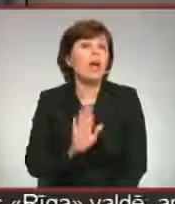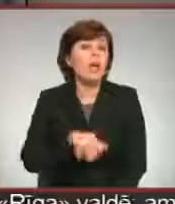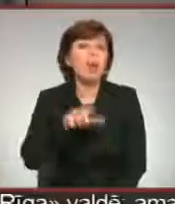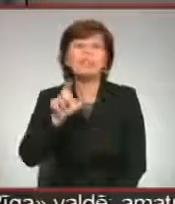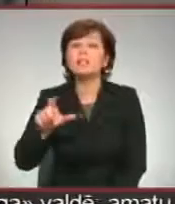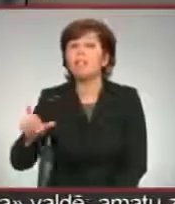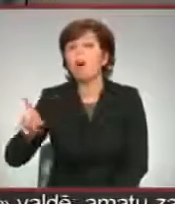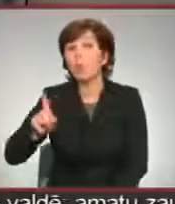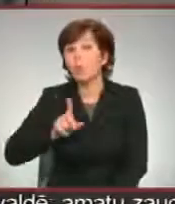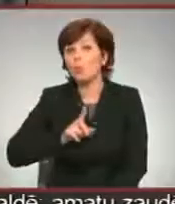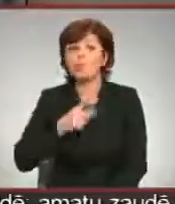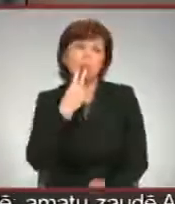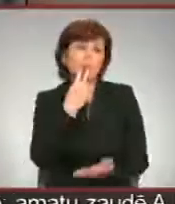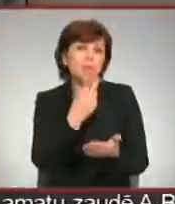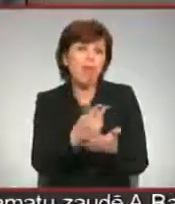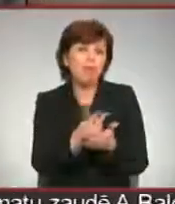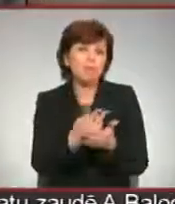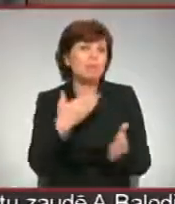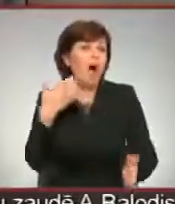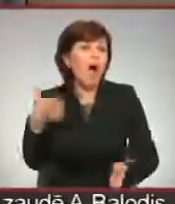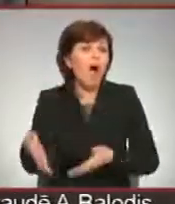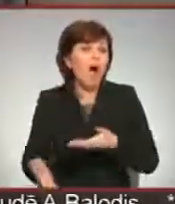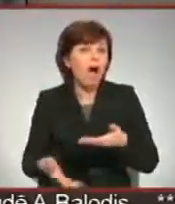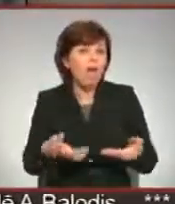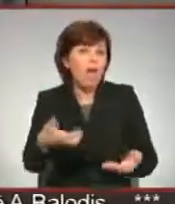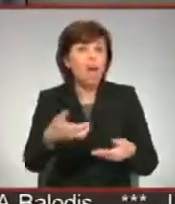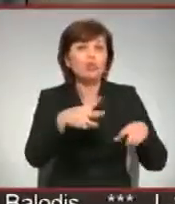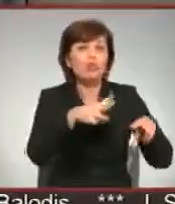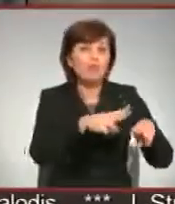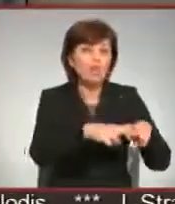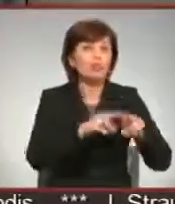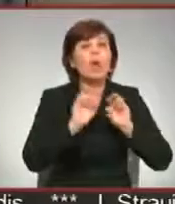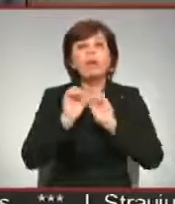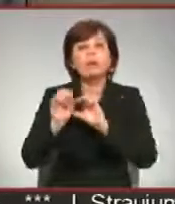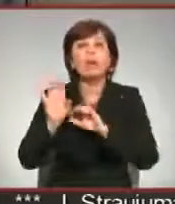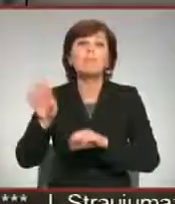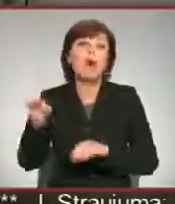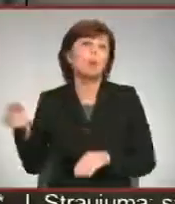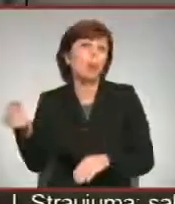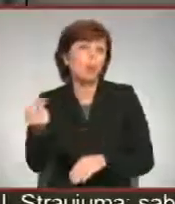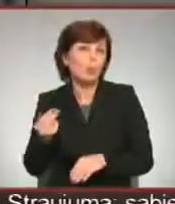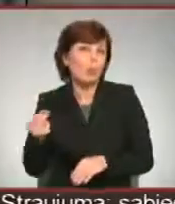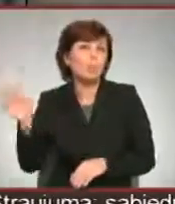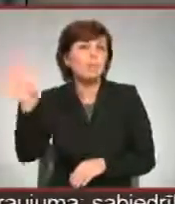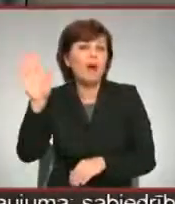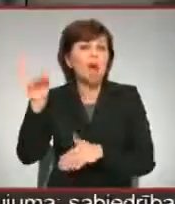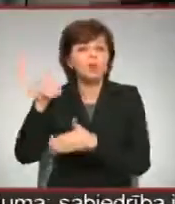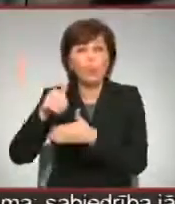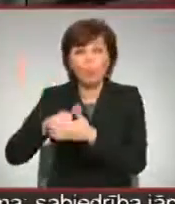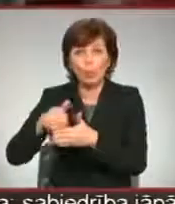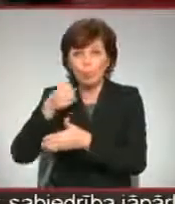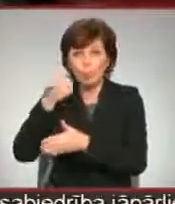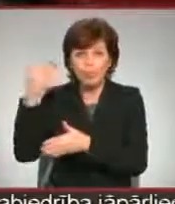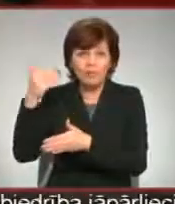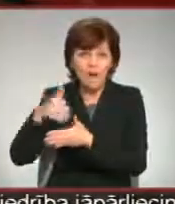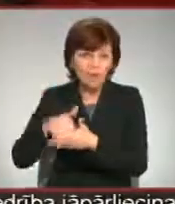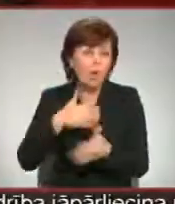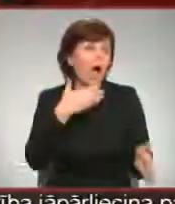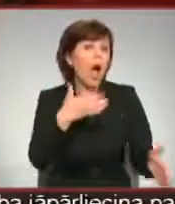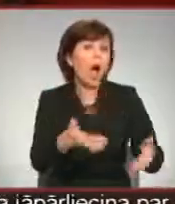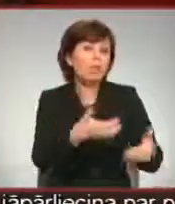Lai cilvēku uzmanību vairāk pievērstu arheoloģiskām vietām, kā arī stāstītu par to nozīmi valsts kultūrvēsturē, Latvijas arheologu biedrība